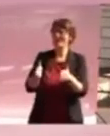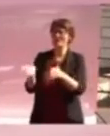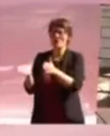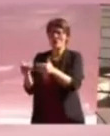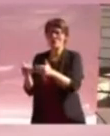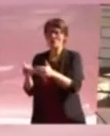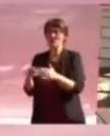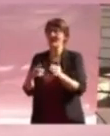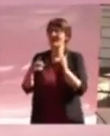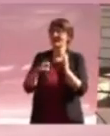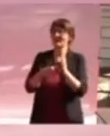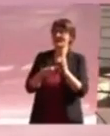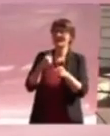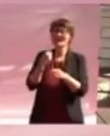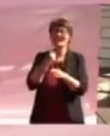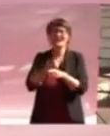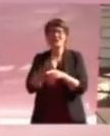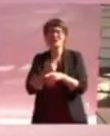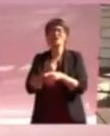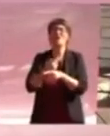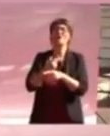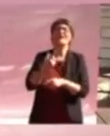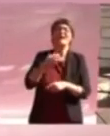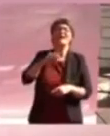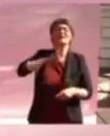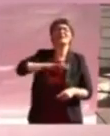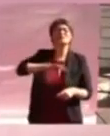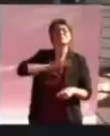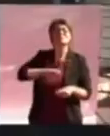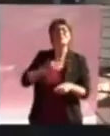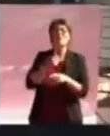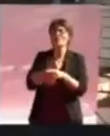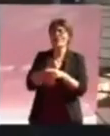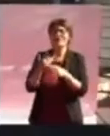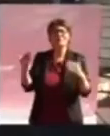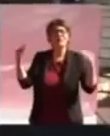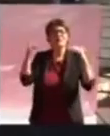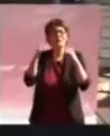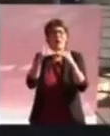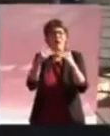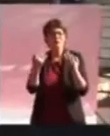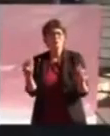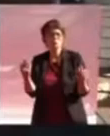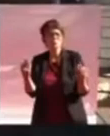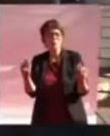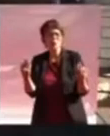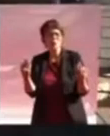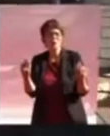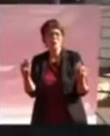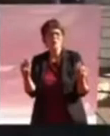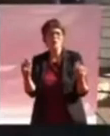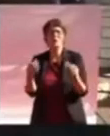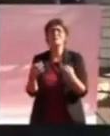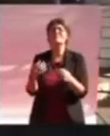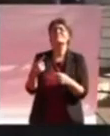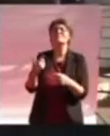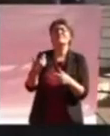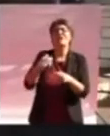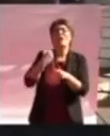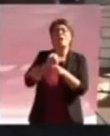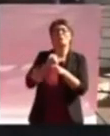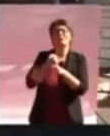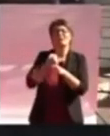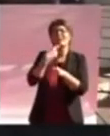doveri e il compenso salariale non dovrebbero forse essere equiparati molto spesso gli operatori di cooperative sociali